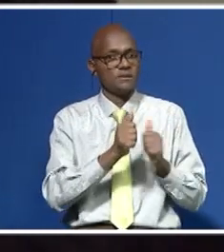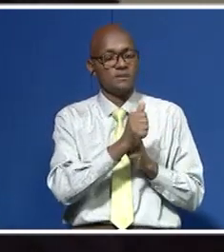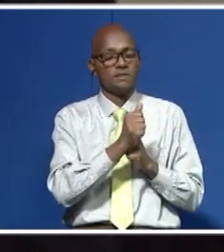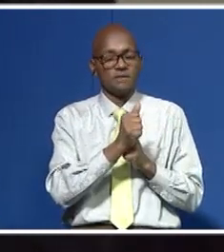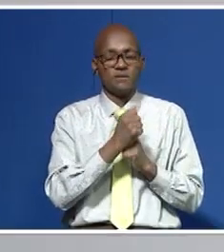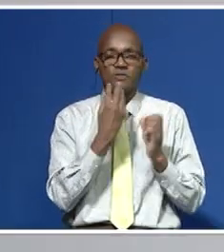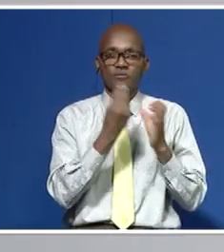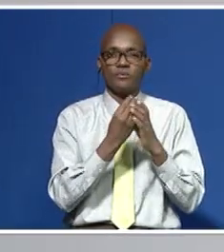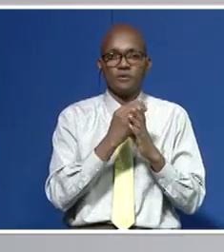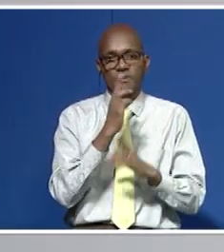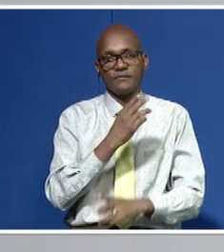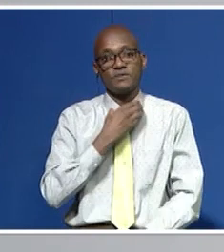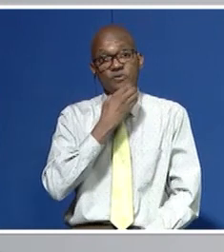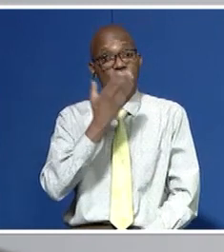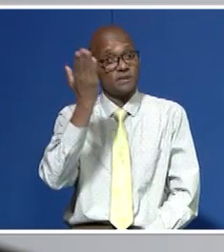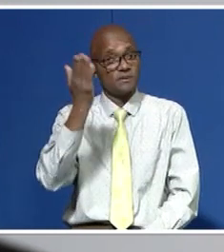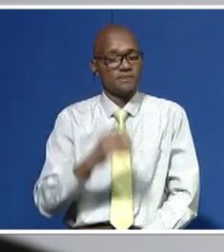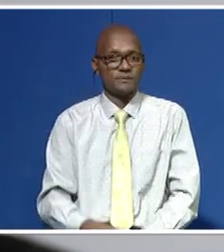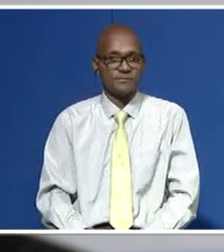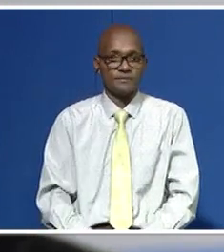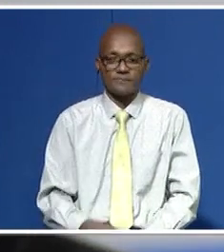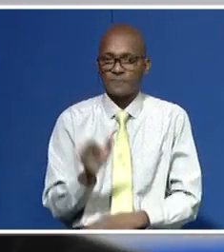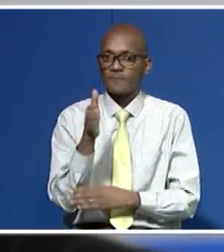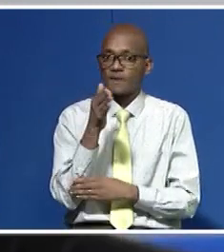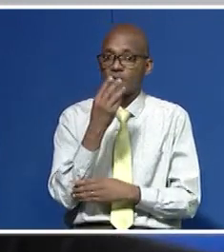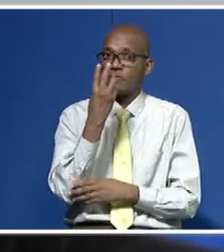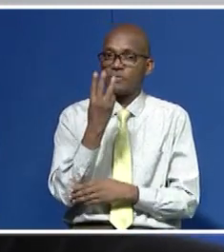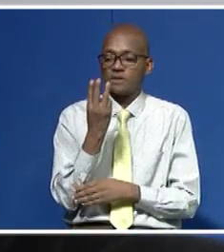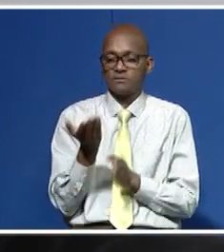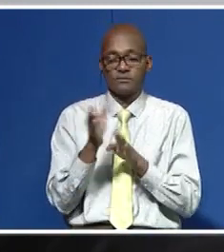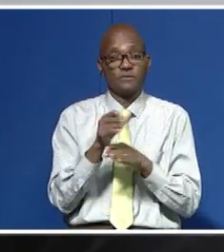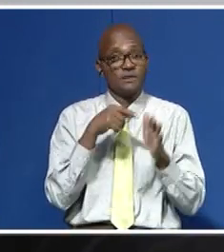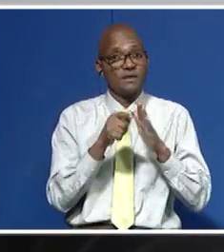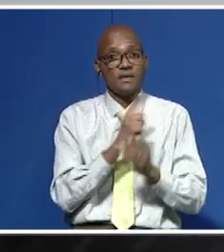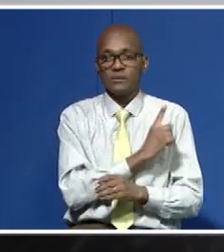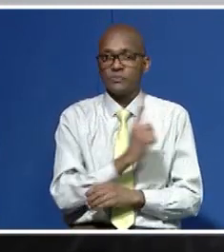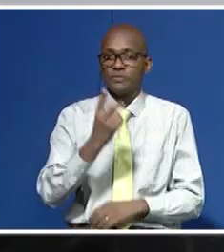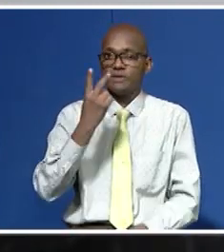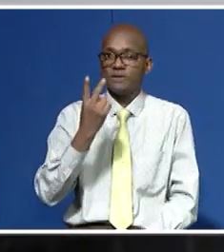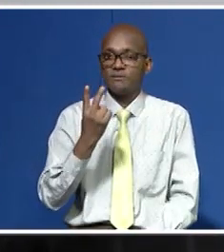Mataifa nchini Somalia. Balozi Mahiga anakuwa mbunge wa tatu kufariki ndani ya kipindi cha wiki mbili,